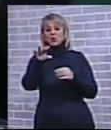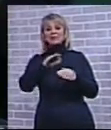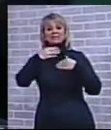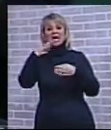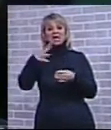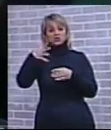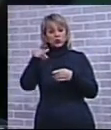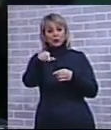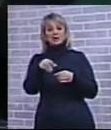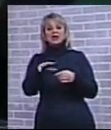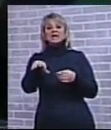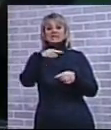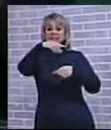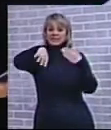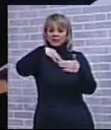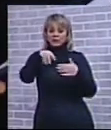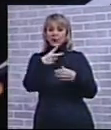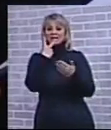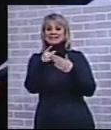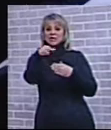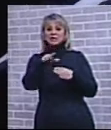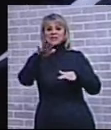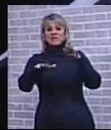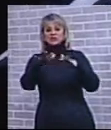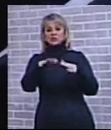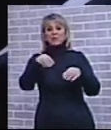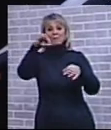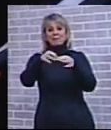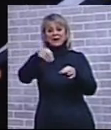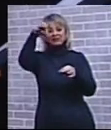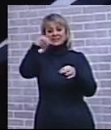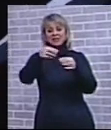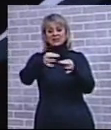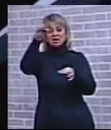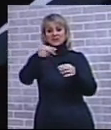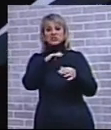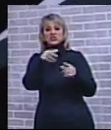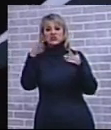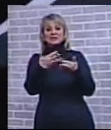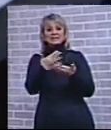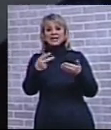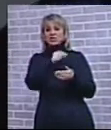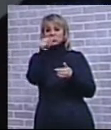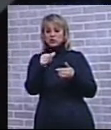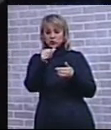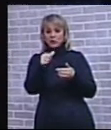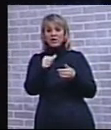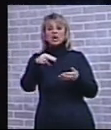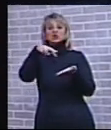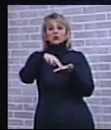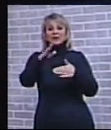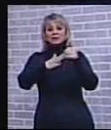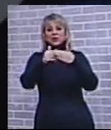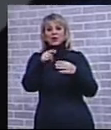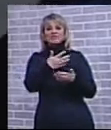на съемках? Центрифуга. Изображение невесомости, повисая на тросах в течение нескольких часов. Стойка на